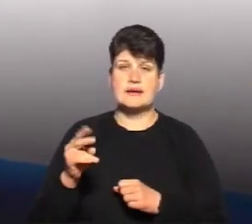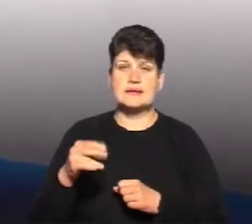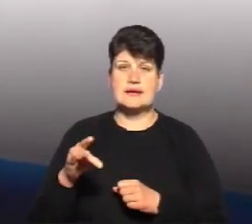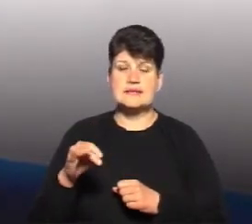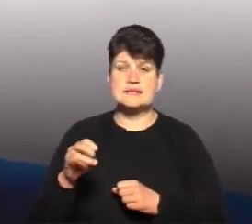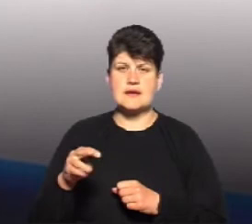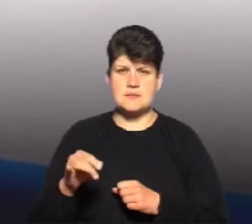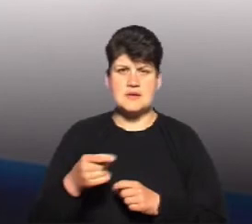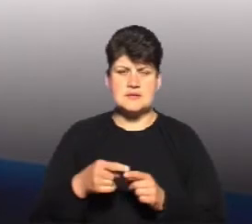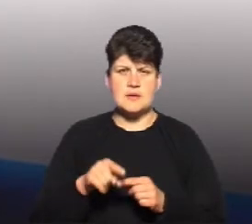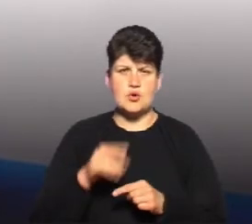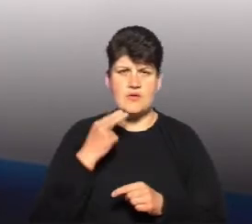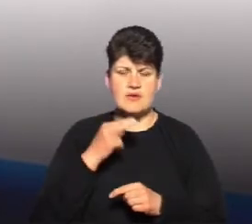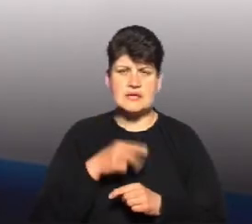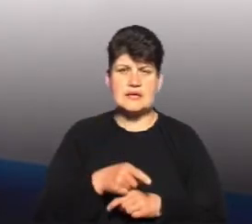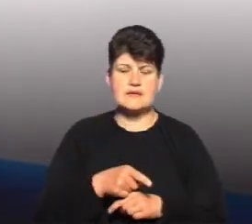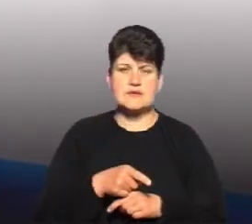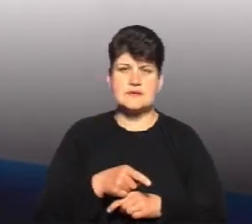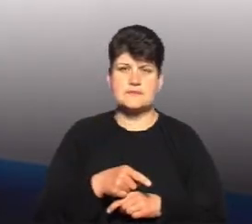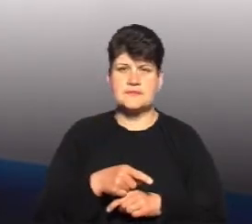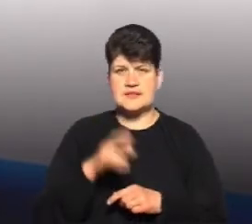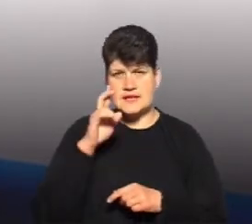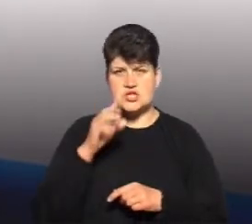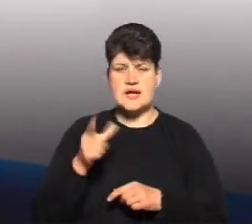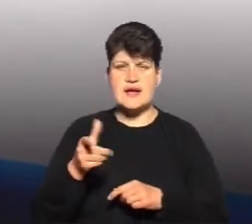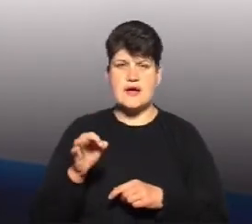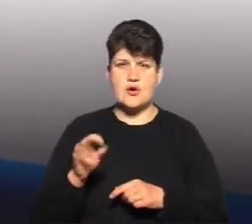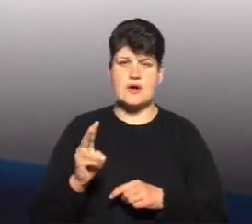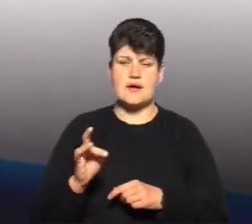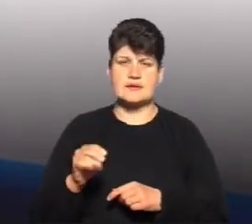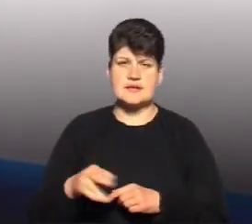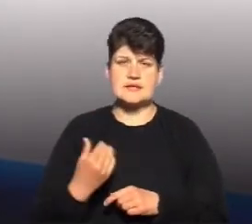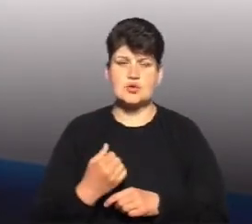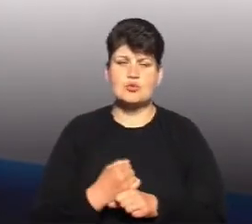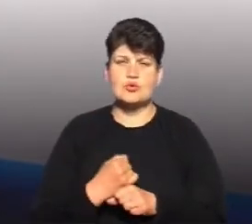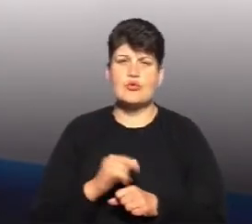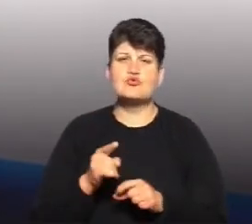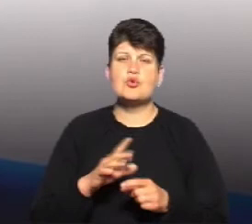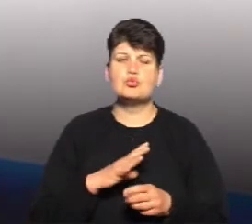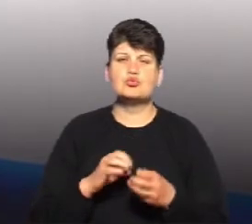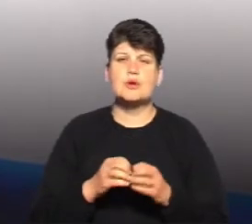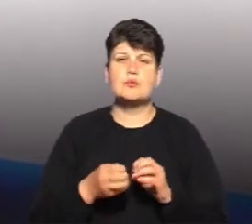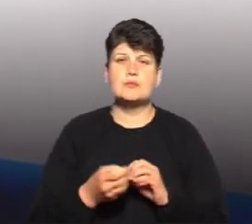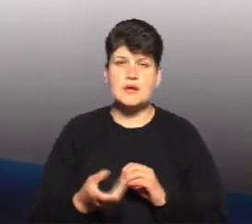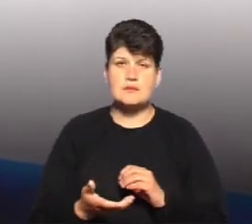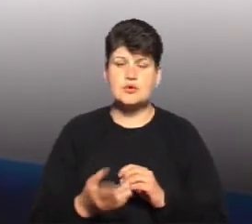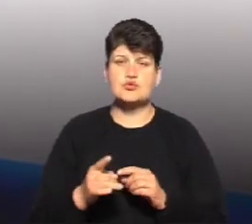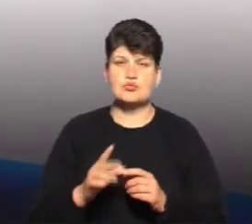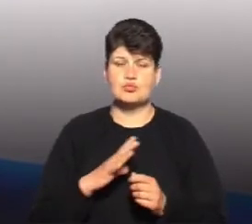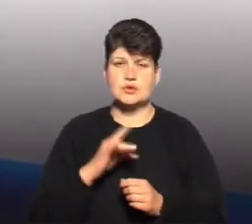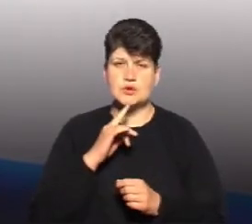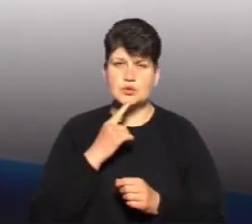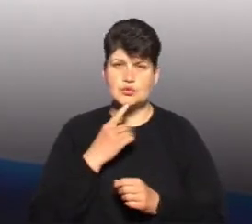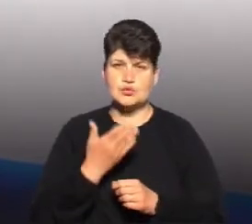або неефективність держгеокадастрів, їхньої роботи. В чому була проблема і в чому були труднощі їхнього